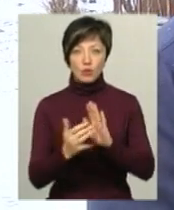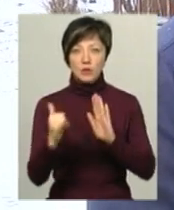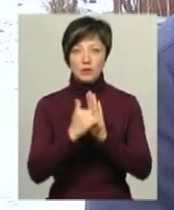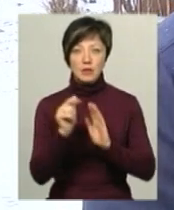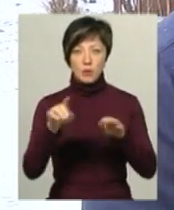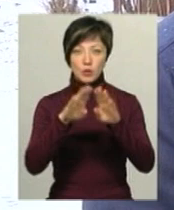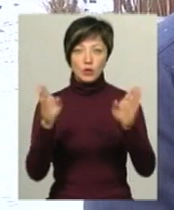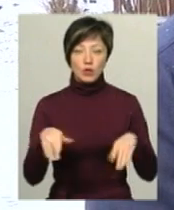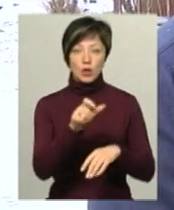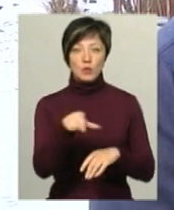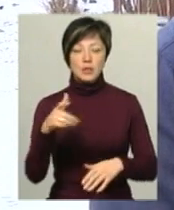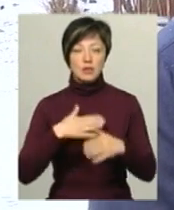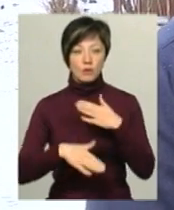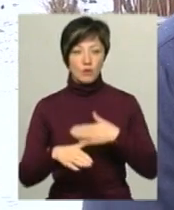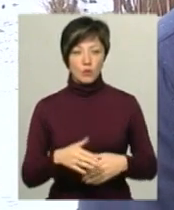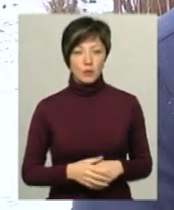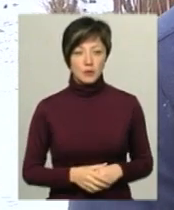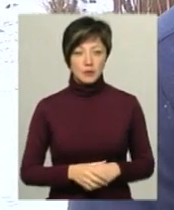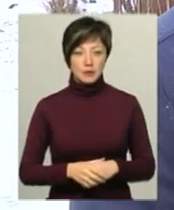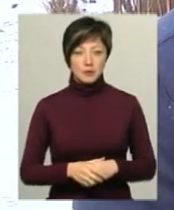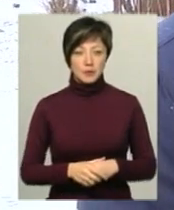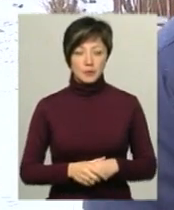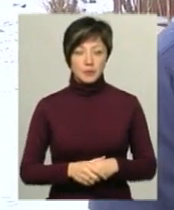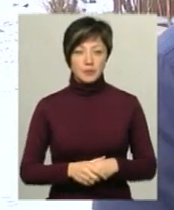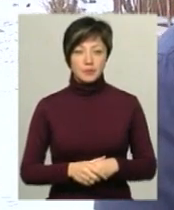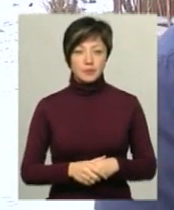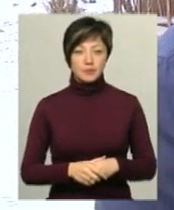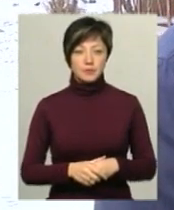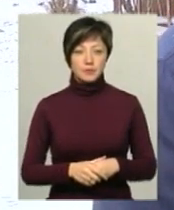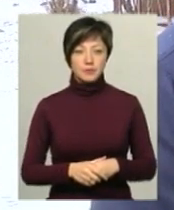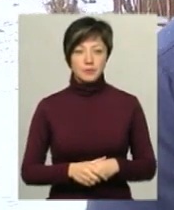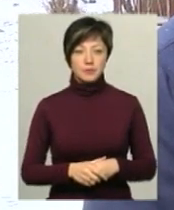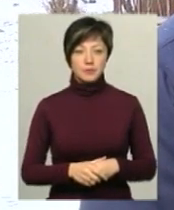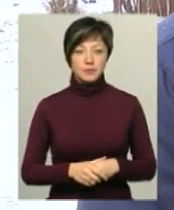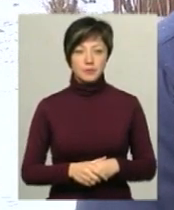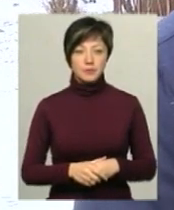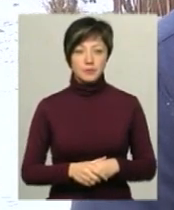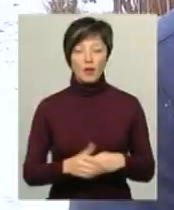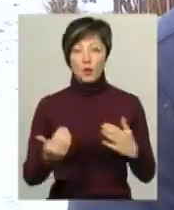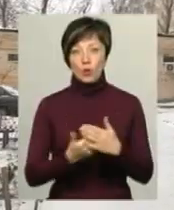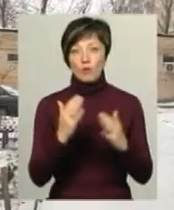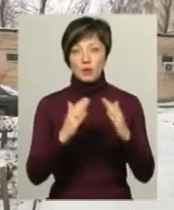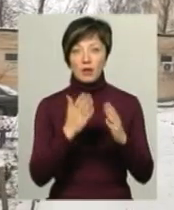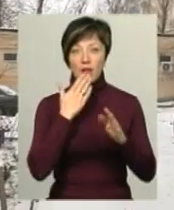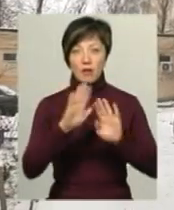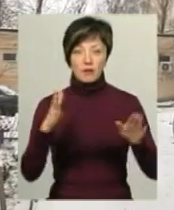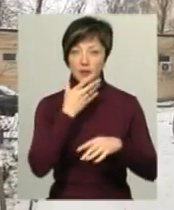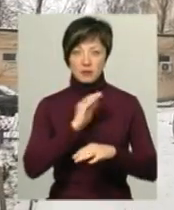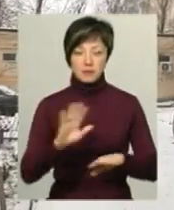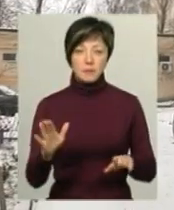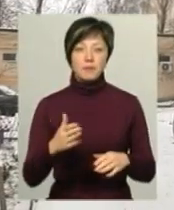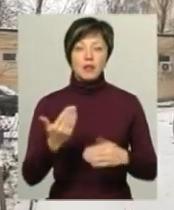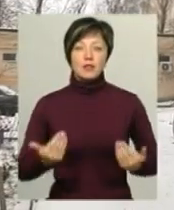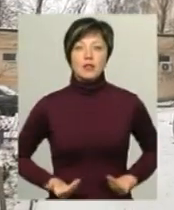дошки, люди задоволені, тому що тут виглядає набагато сучасніше, чим у них новий будинок, все заклеєно. Мешканець будинку на